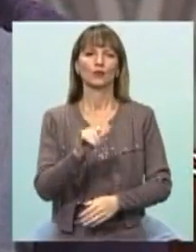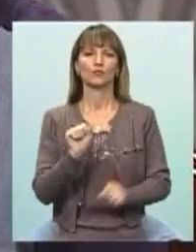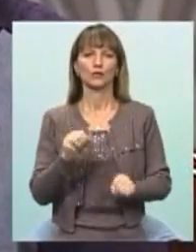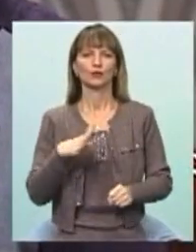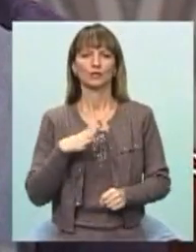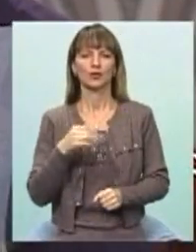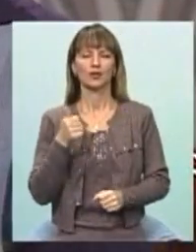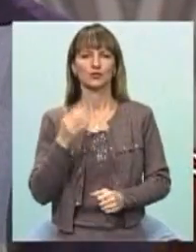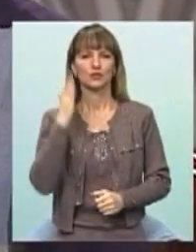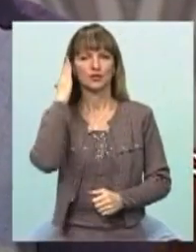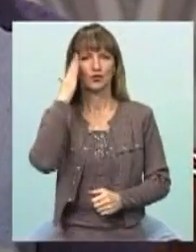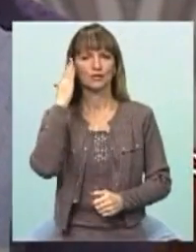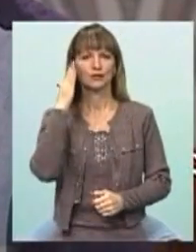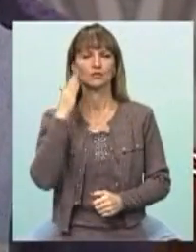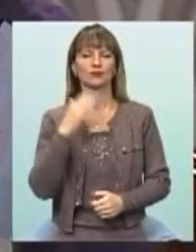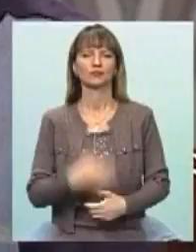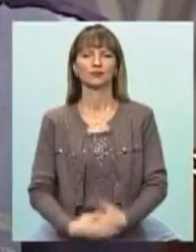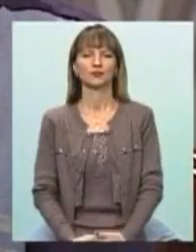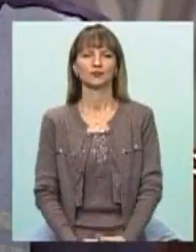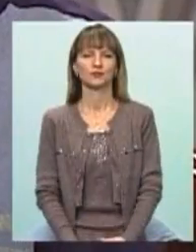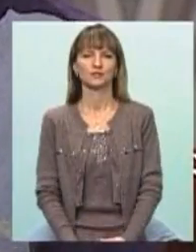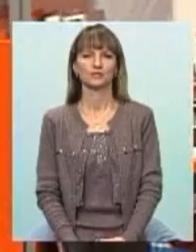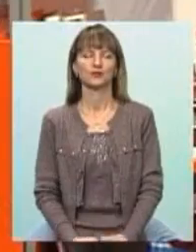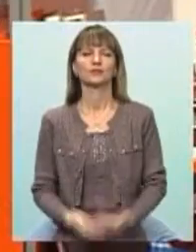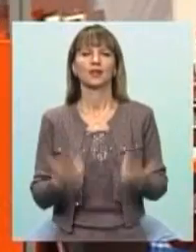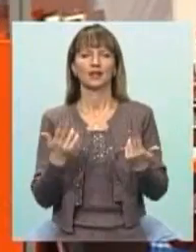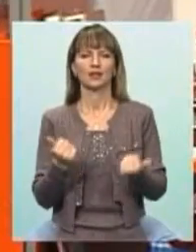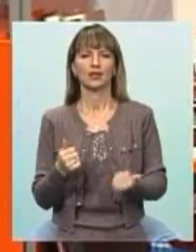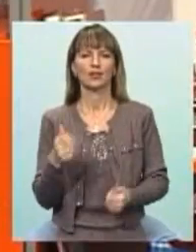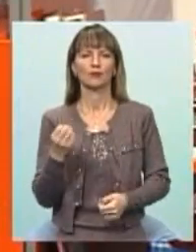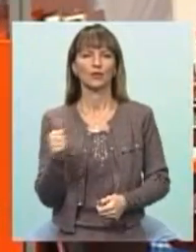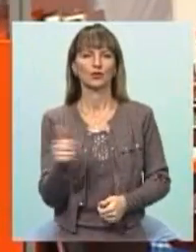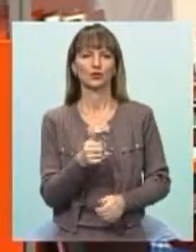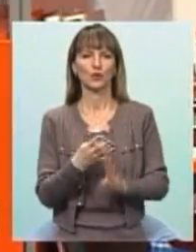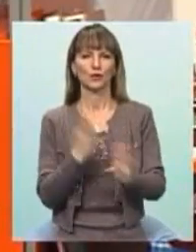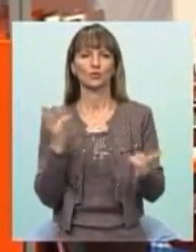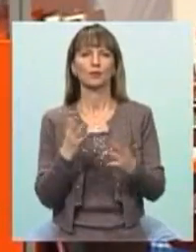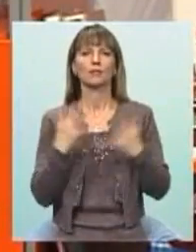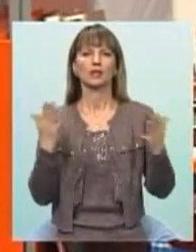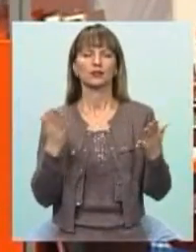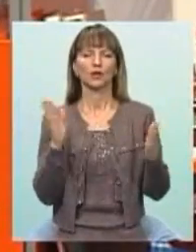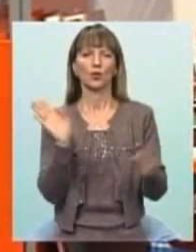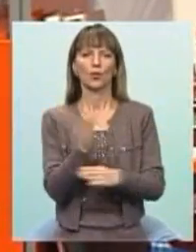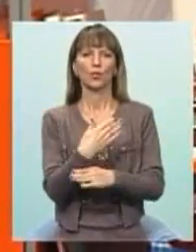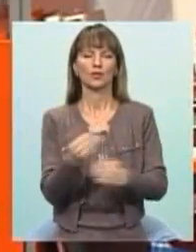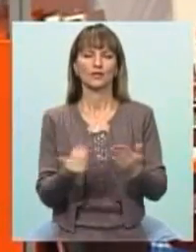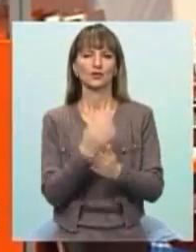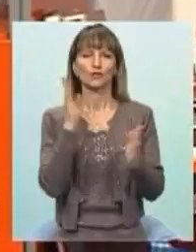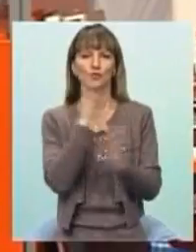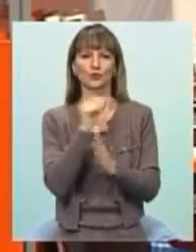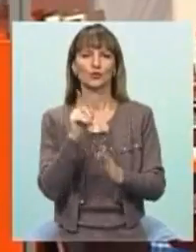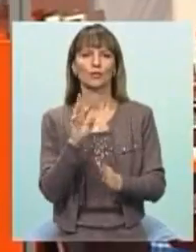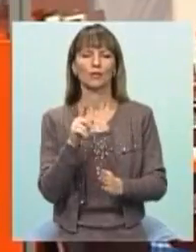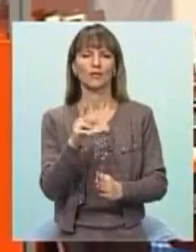може приснитися дуже хороший сон. Так, дійсно. І ще в першу чергу треба більше гуляти на свіжому повітрі, аби вам снилися